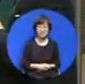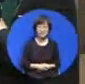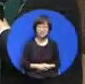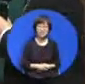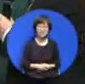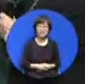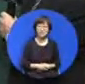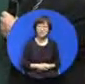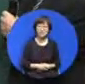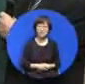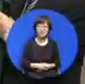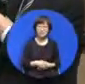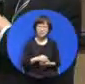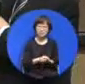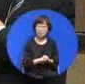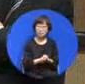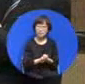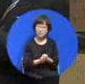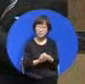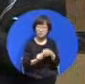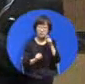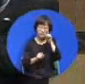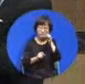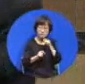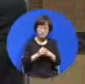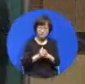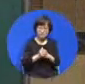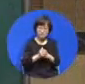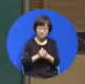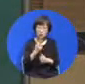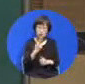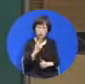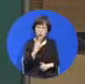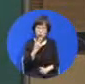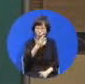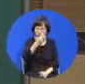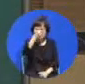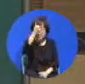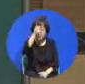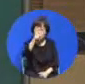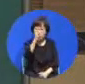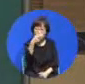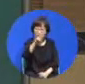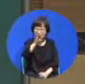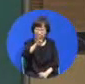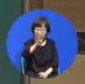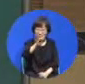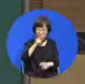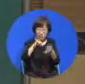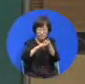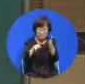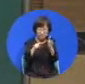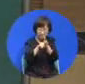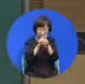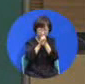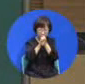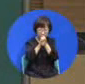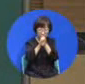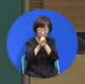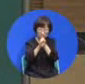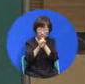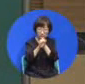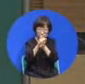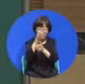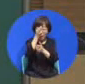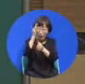어느 날 요셉에게 하나님의 언약 붙잡고 달란트 나타났는데 어떻게 되었습니까? One day Joseph was praying, he was holding